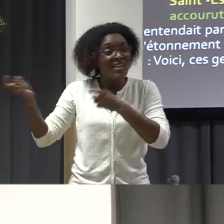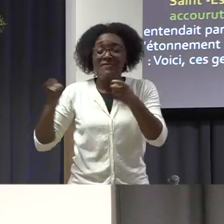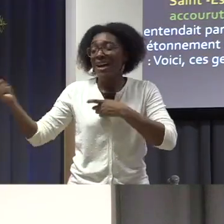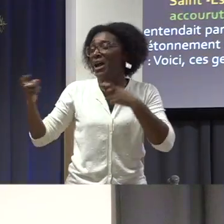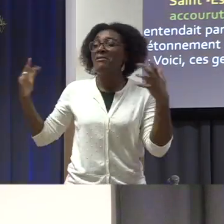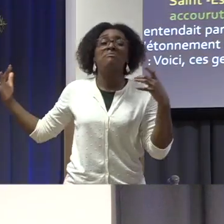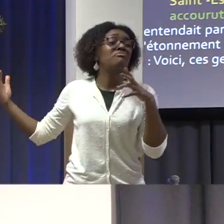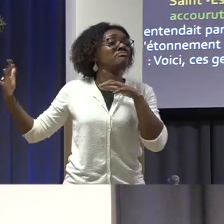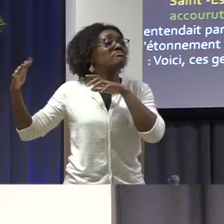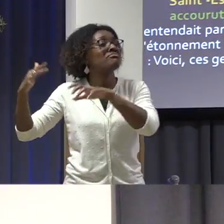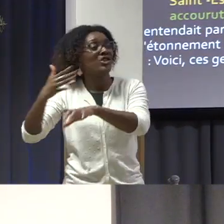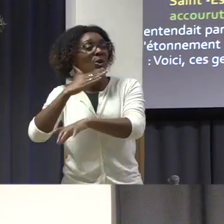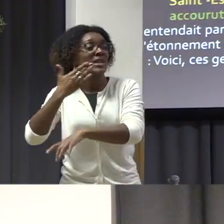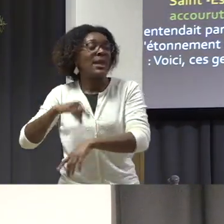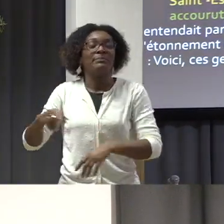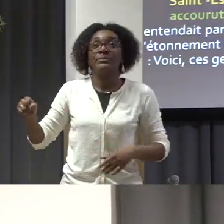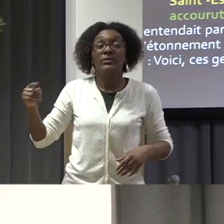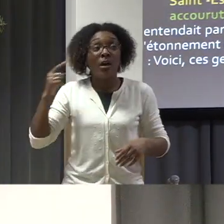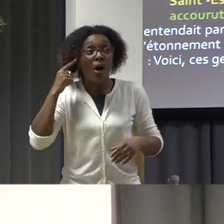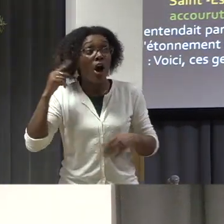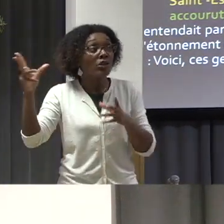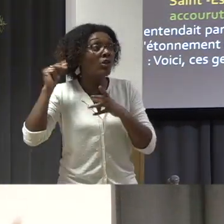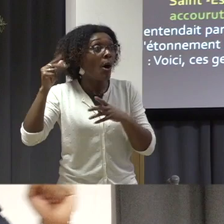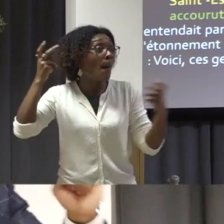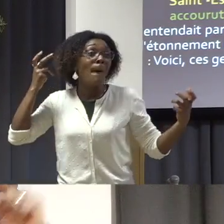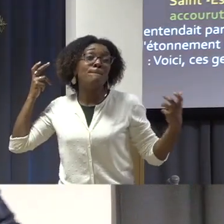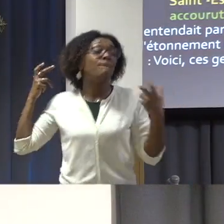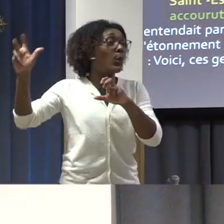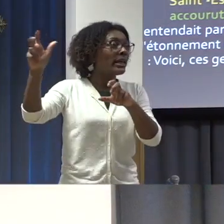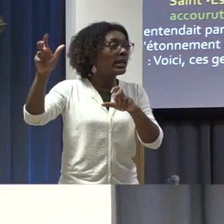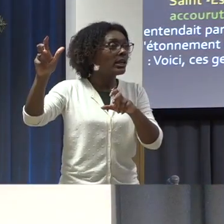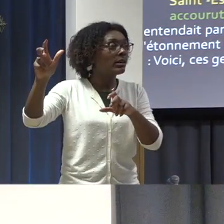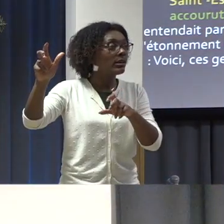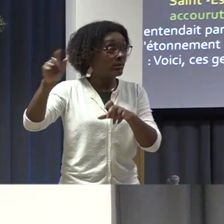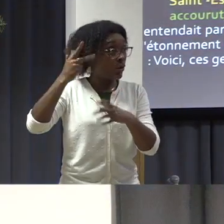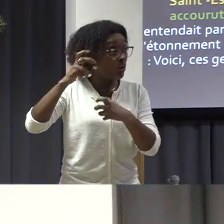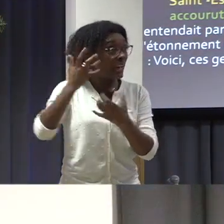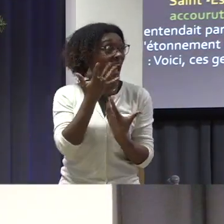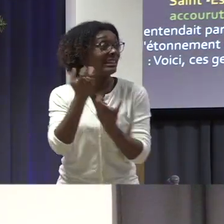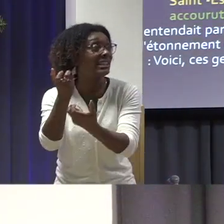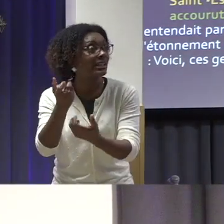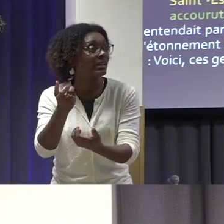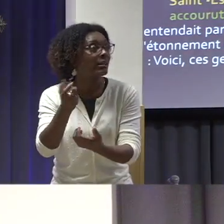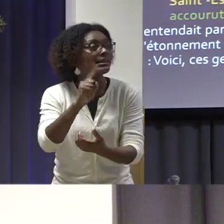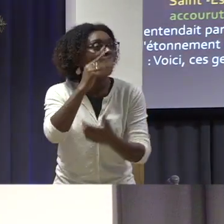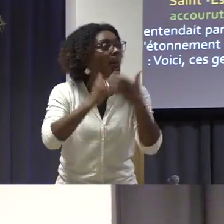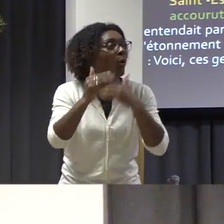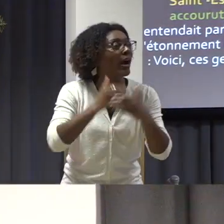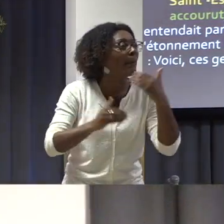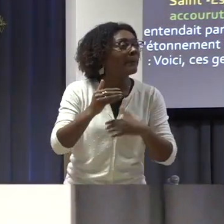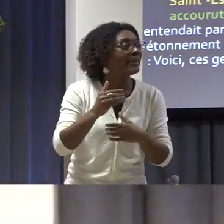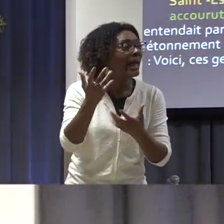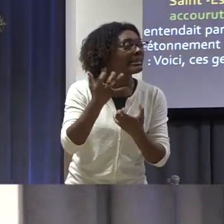aux bruits curieux c'est le bruit qui attire fraiser serre c'est pas un programme qui attire